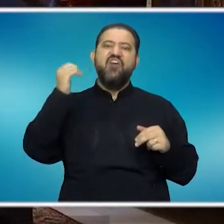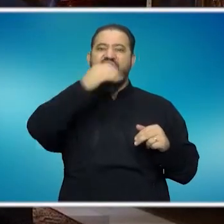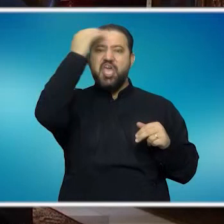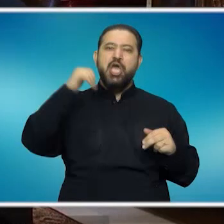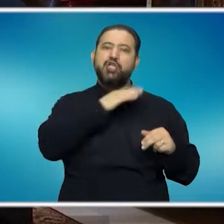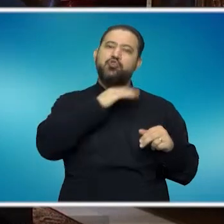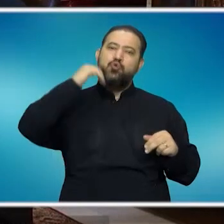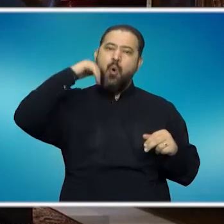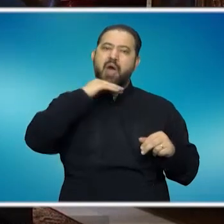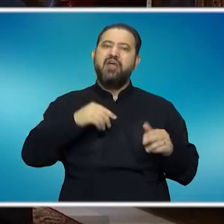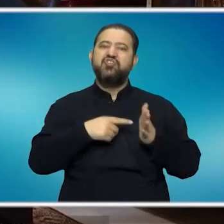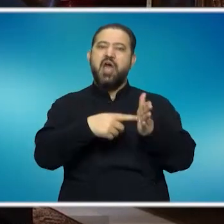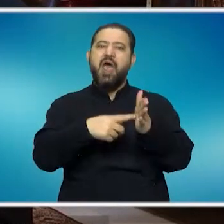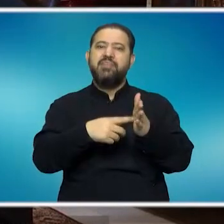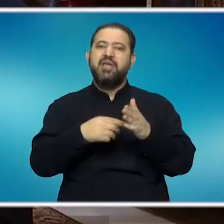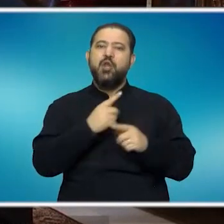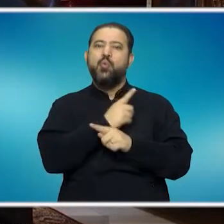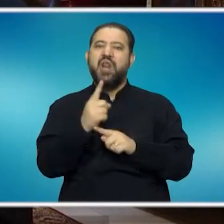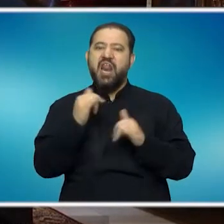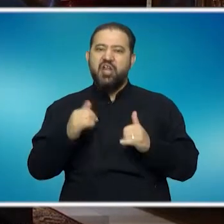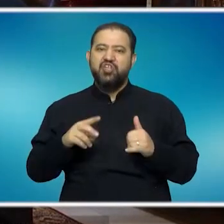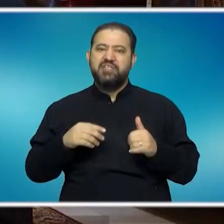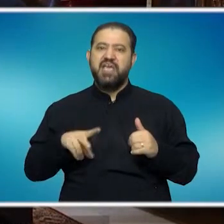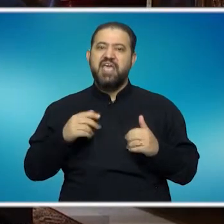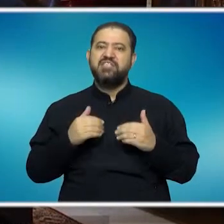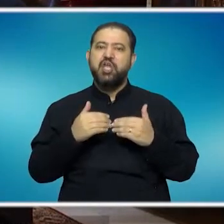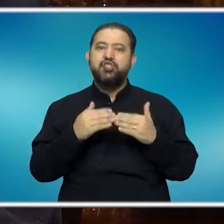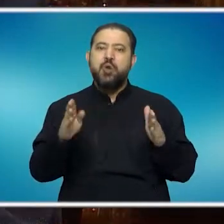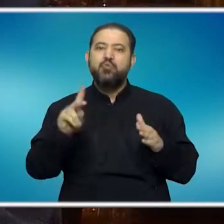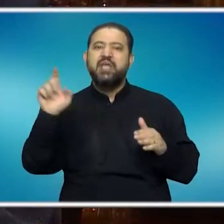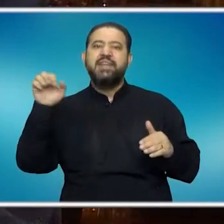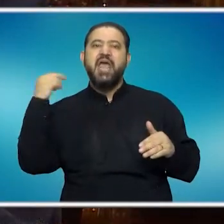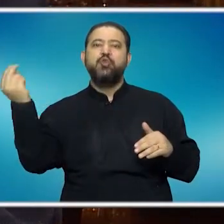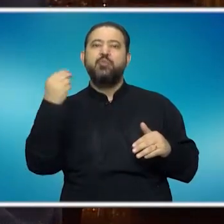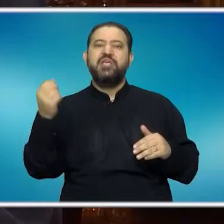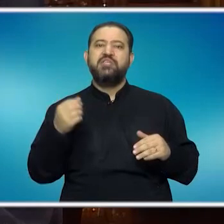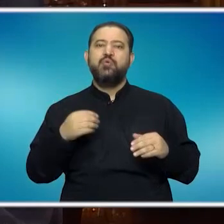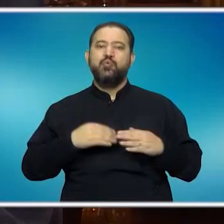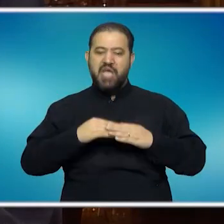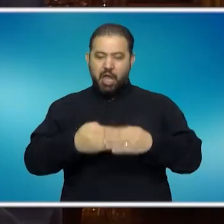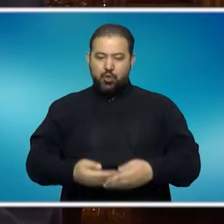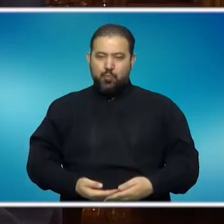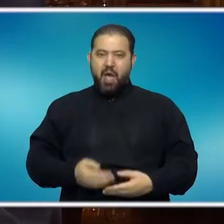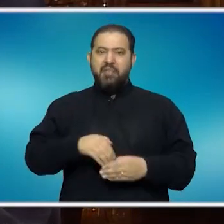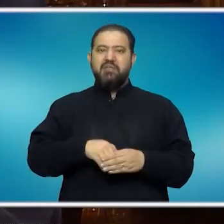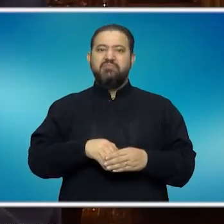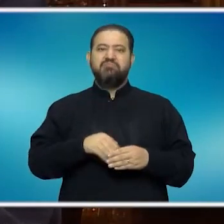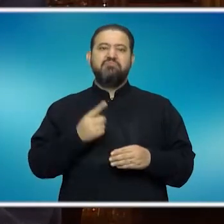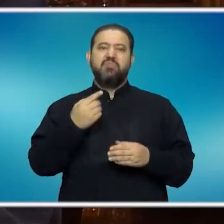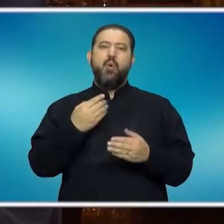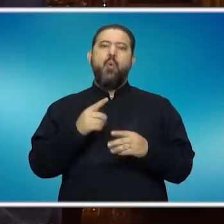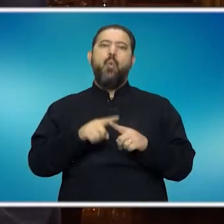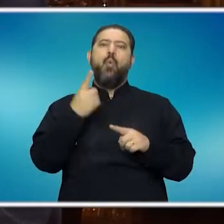îi aparține lui Dumnezeu. Nu s-a întrupat într-unul dintre copiii născuți în